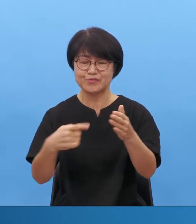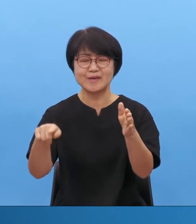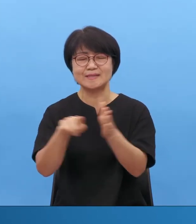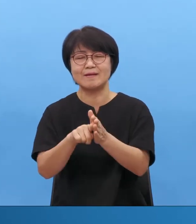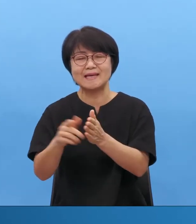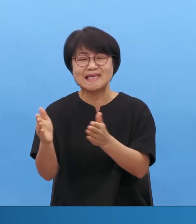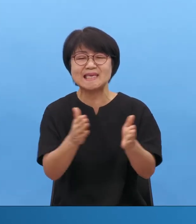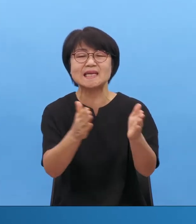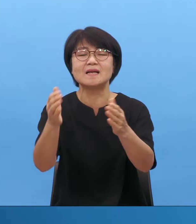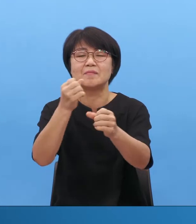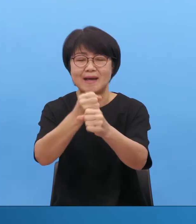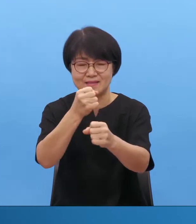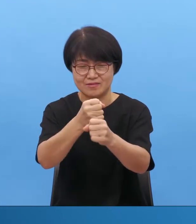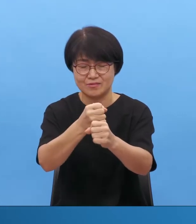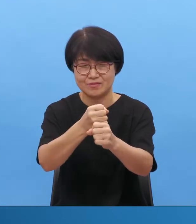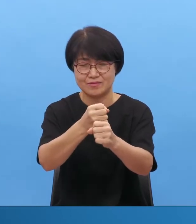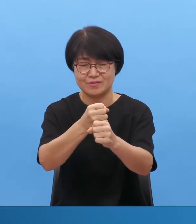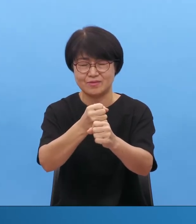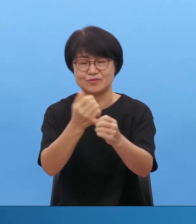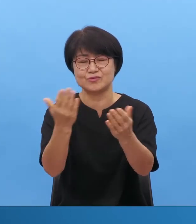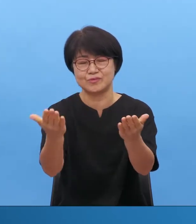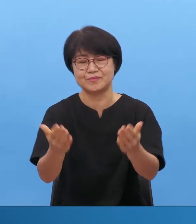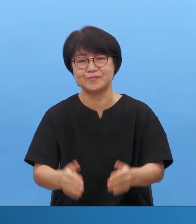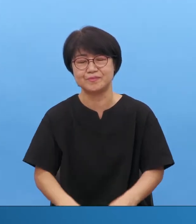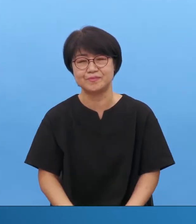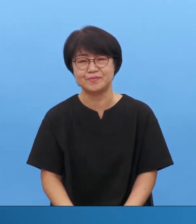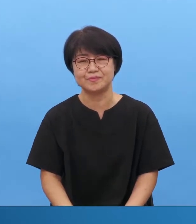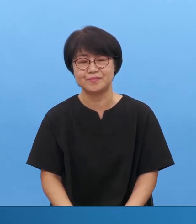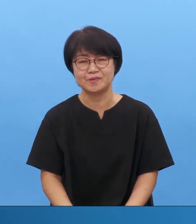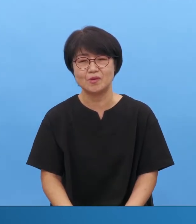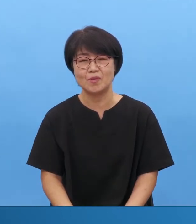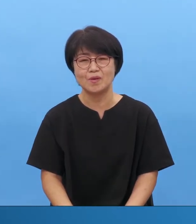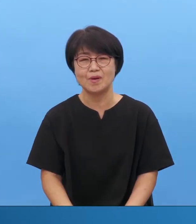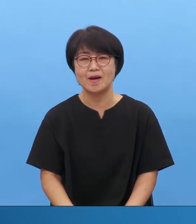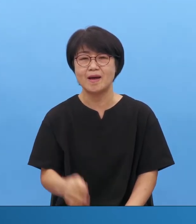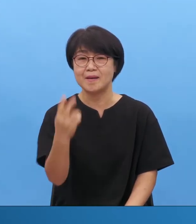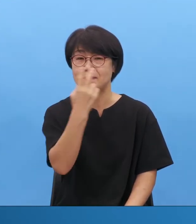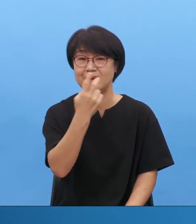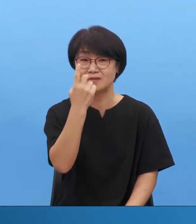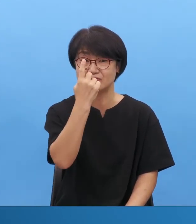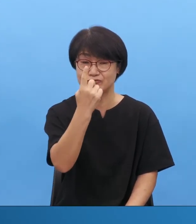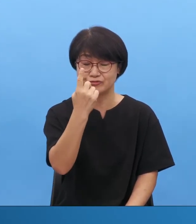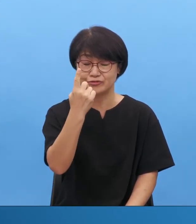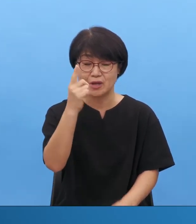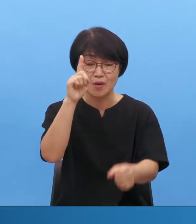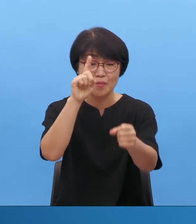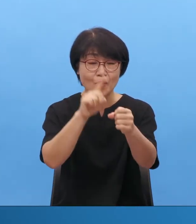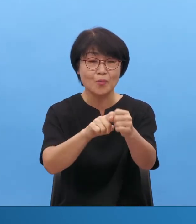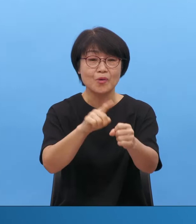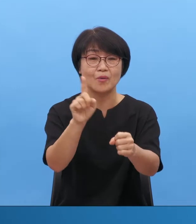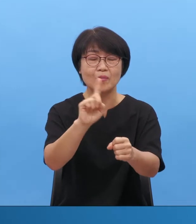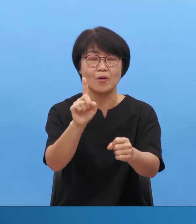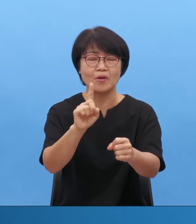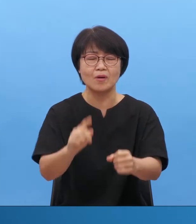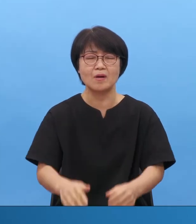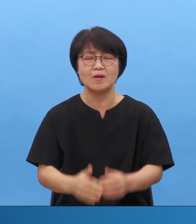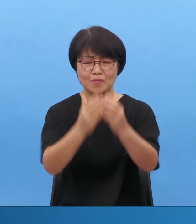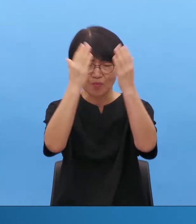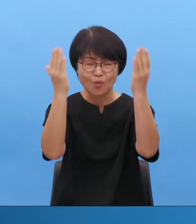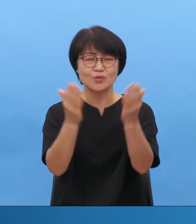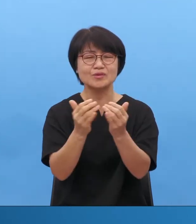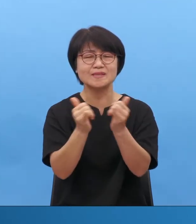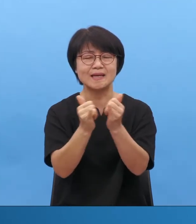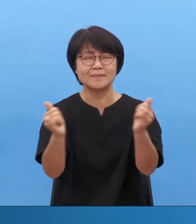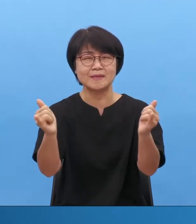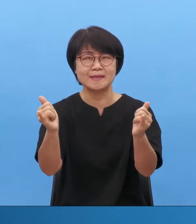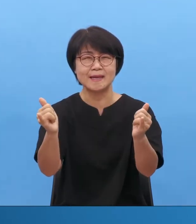return. 그리고 목표도 나왔습니다. And then we also see the goal. 뭡니까? What is that? 만민이 길을 들고 오는 거예요. It was for all the people in the